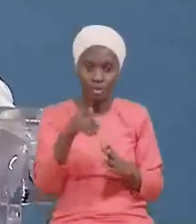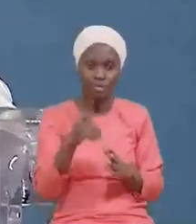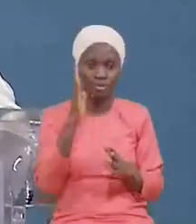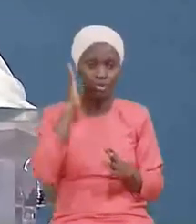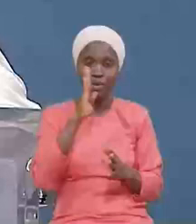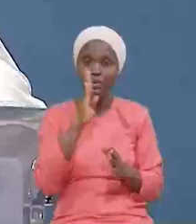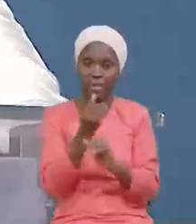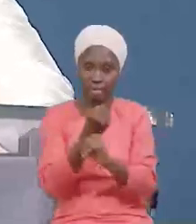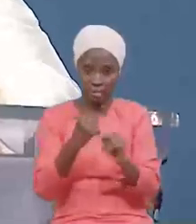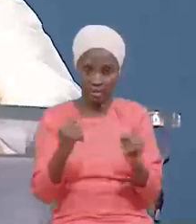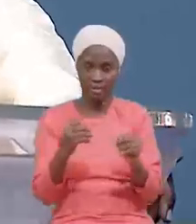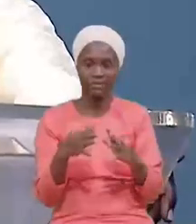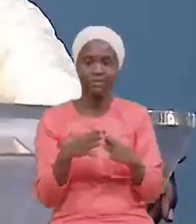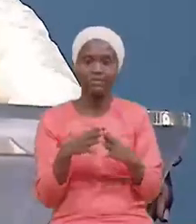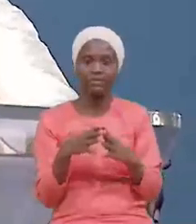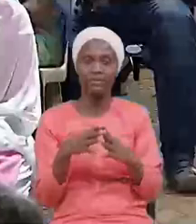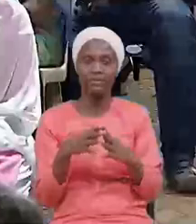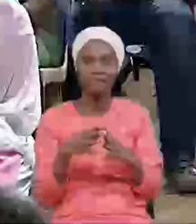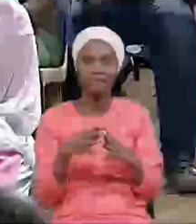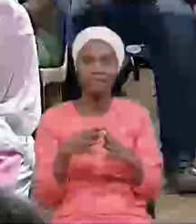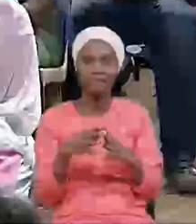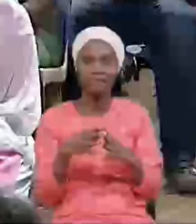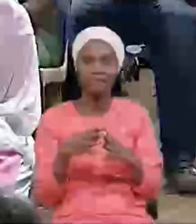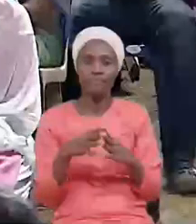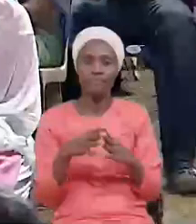Tu seras sauvé.